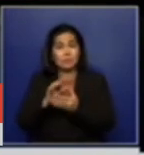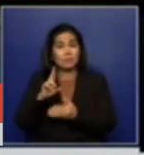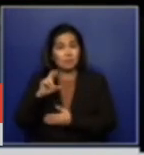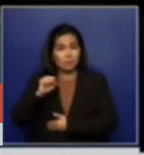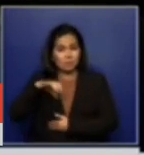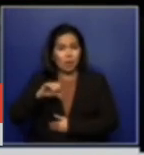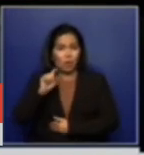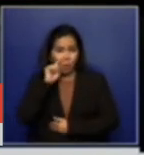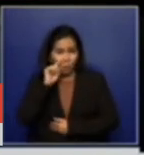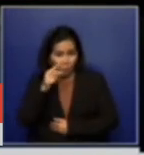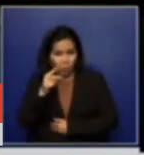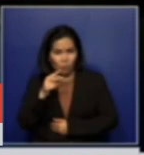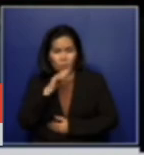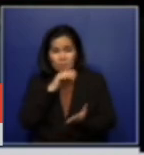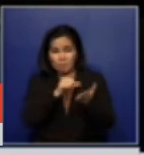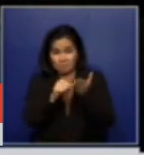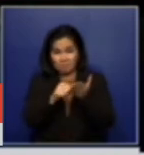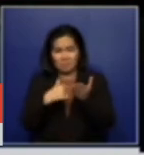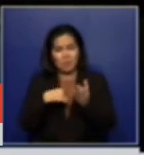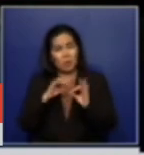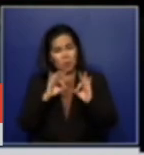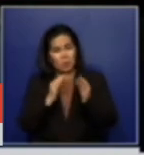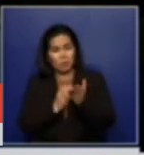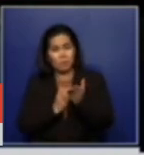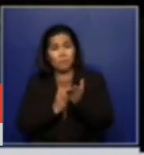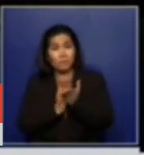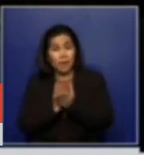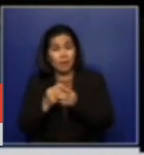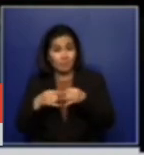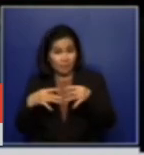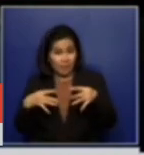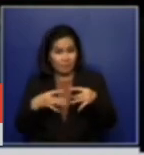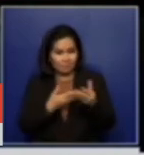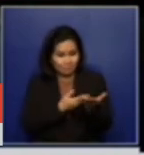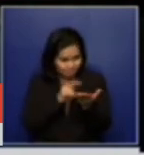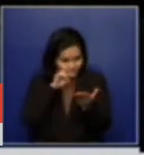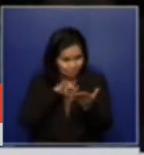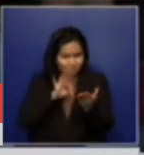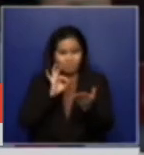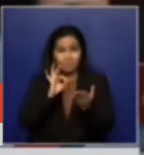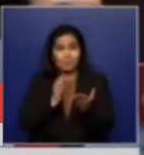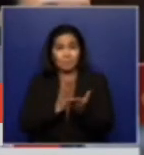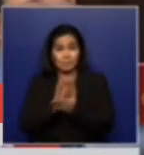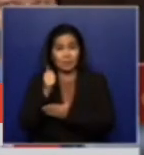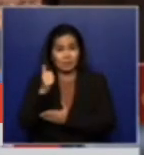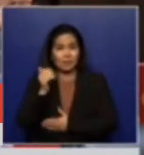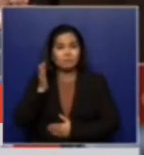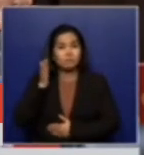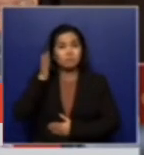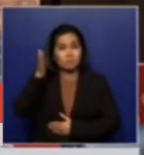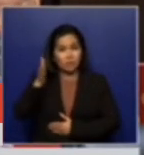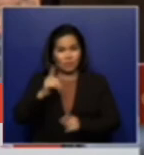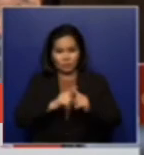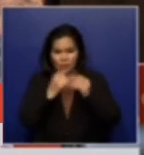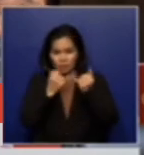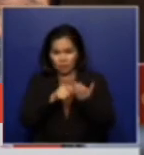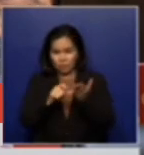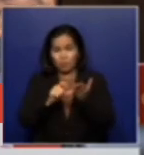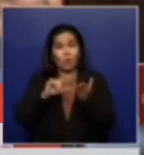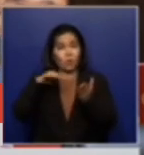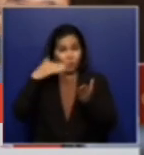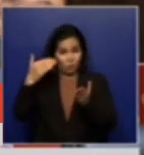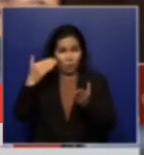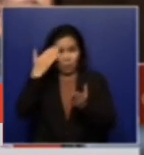านเรายินดีครับที่จะปล่อยให้ผ่านปล่อยให้ผ่านเพื่อนำงบมารไปใช้ให้เกิดประโยชน์กับประเทศชาติบ้านเมือง